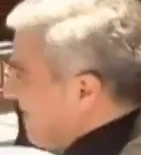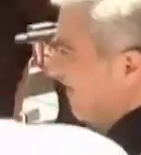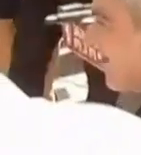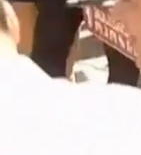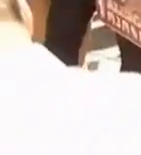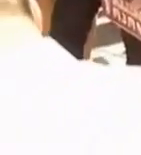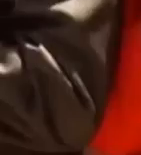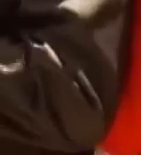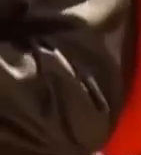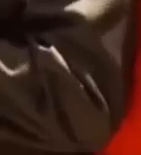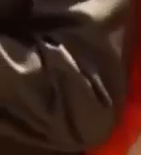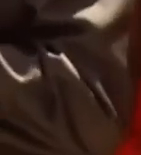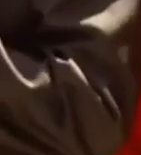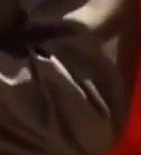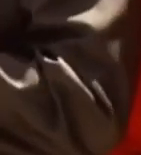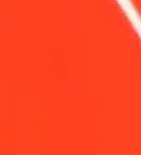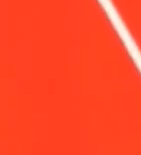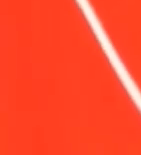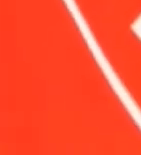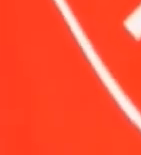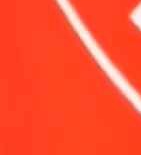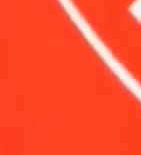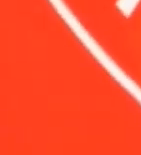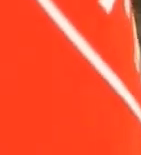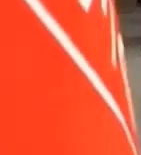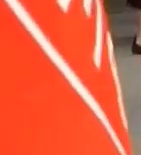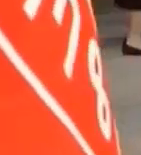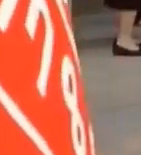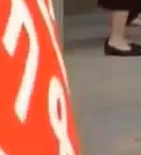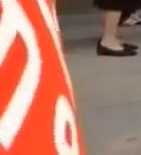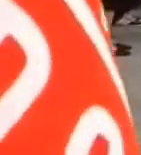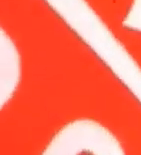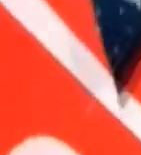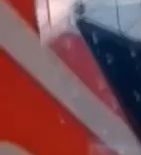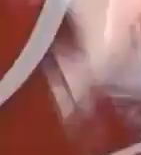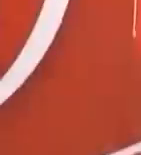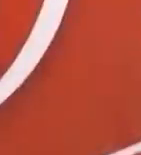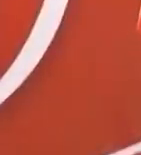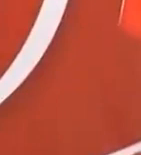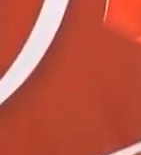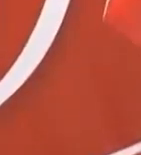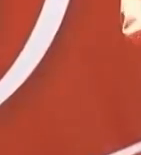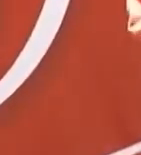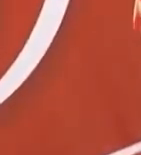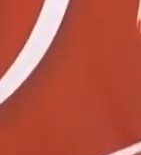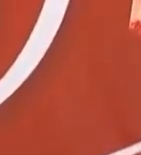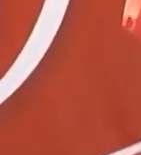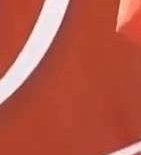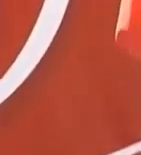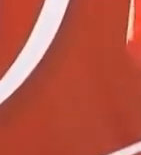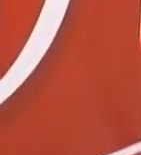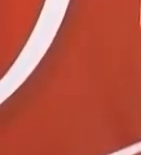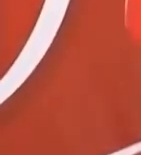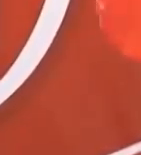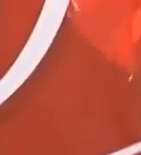ის შეცვლას აპირებს თბილისის მერობის კანდიდატ და რატომ უნდა მისცენ ხმა თბილისელებმა კახა კუკავას? ჩვენ უყურებთ ერთი და იგივე